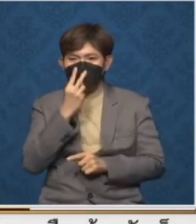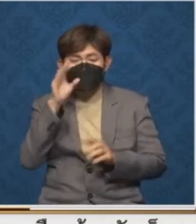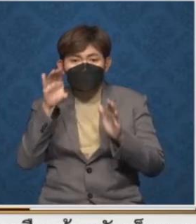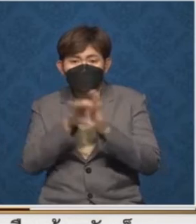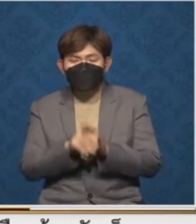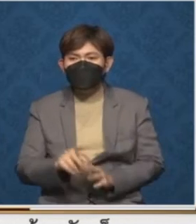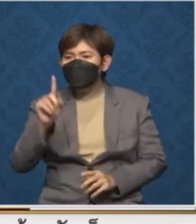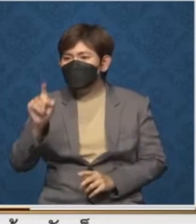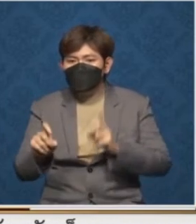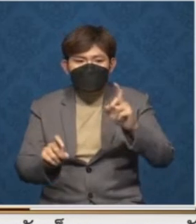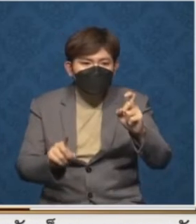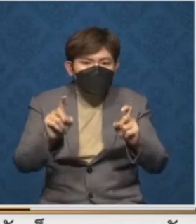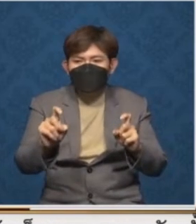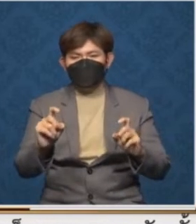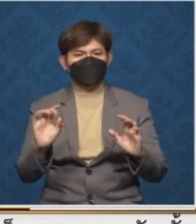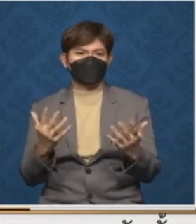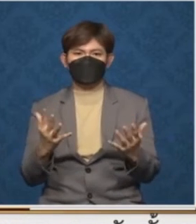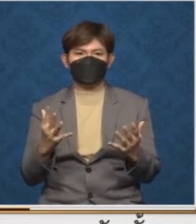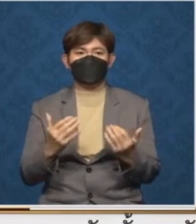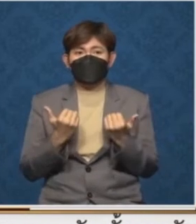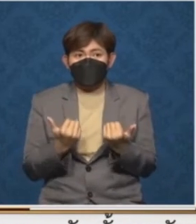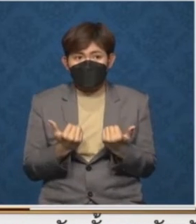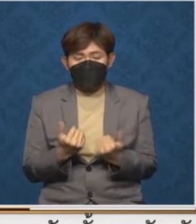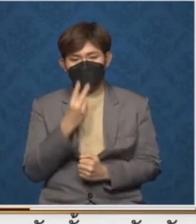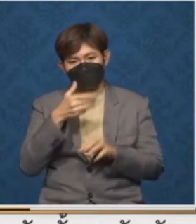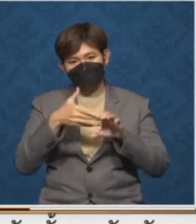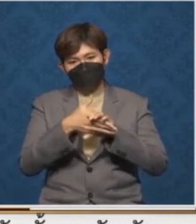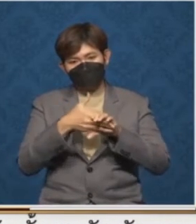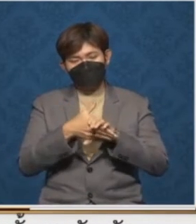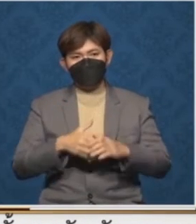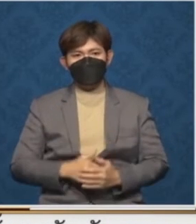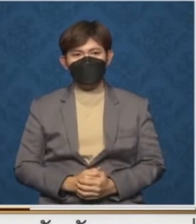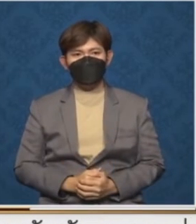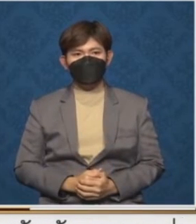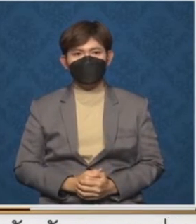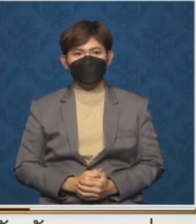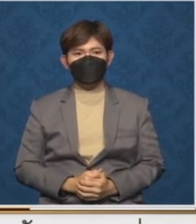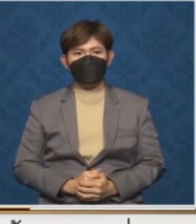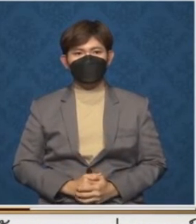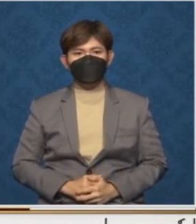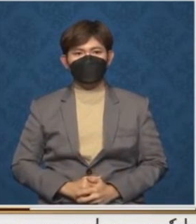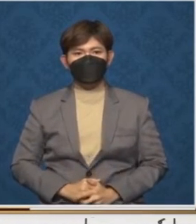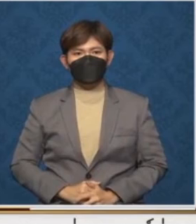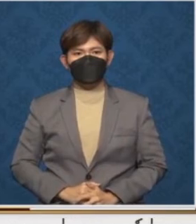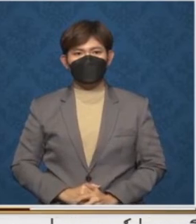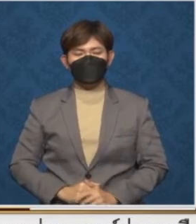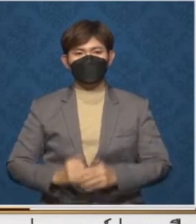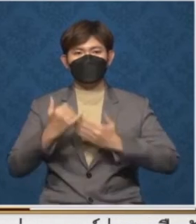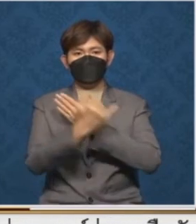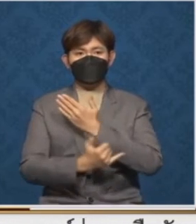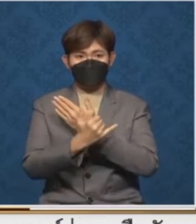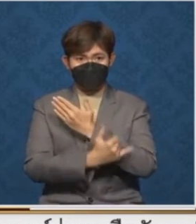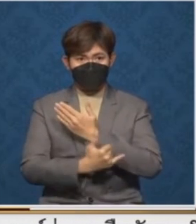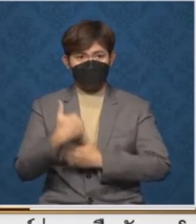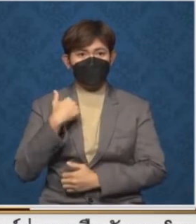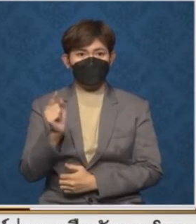าพูดแล้วผมเรีวเขาพูดเล่นเขาบอกที่บ้านมีหลายสิบอนจนจะร้อยหนงแล้วผมไม่เอาแล้วเพรไปตรไหนเขาแจ่งหมด